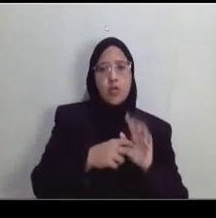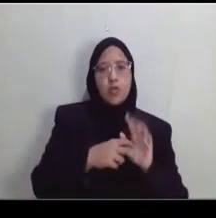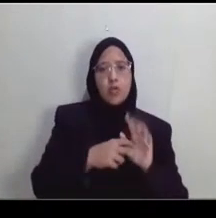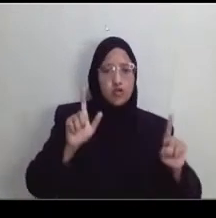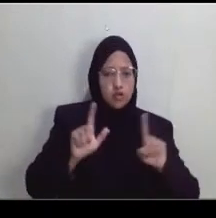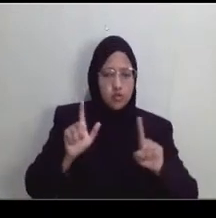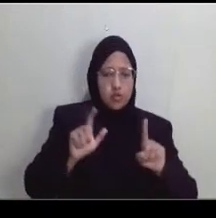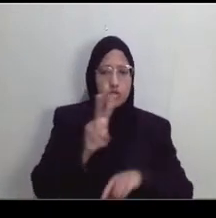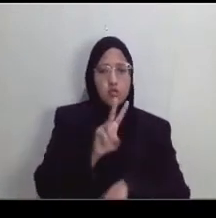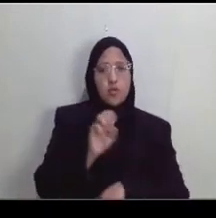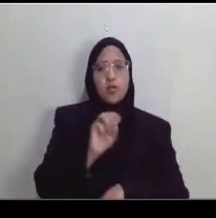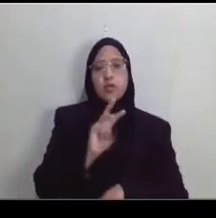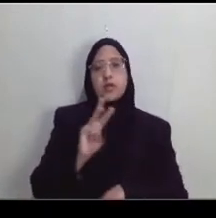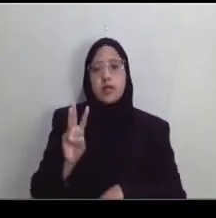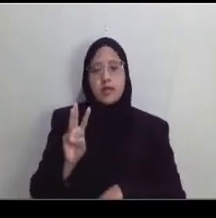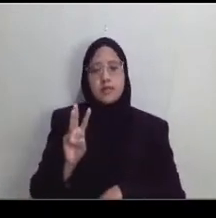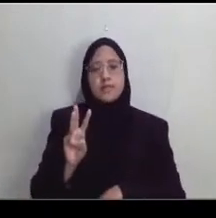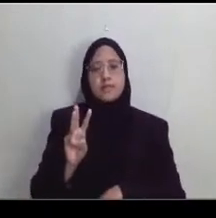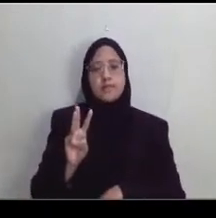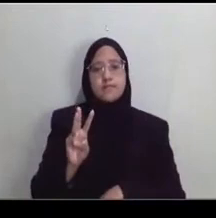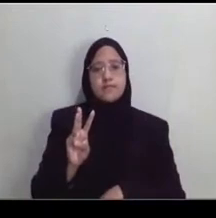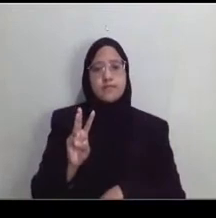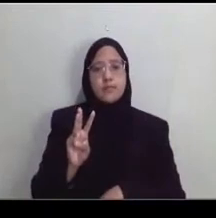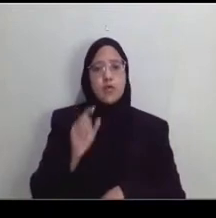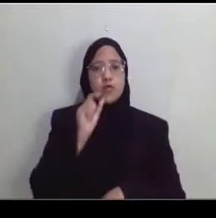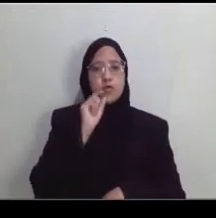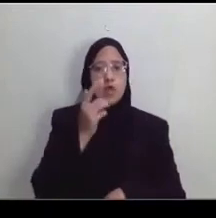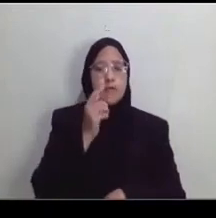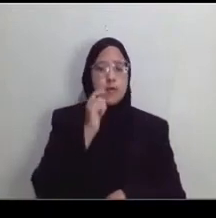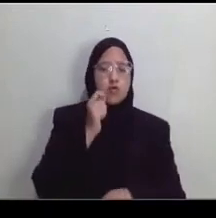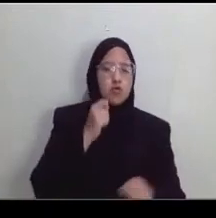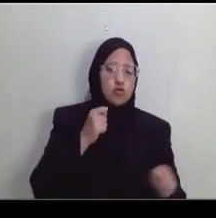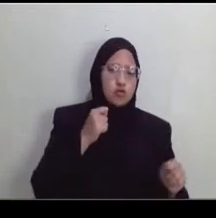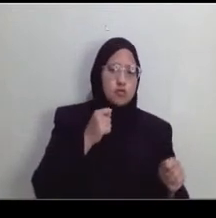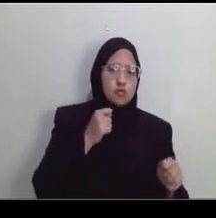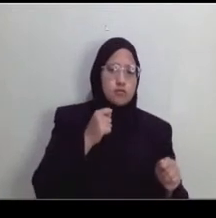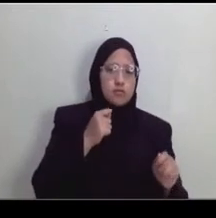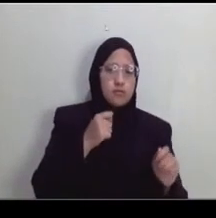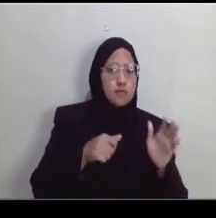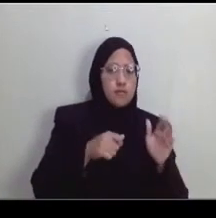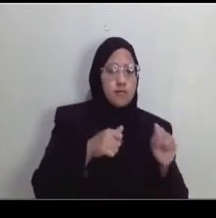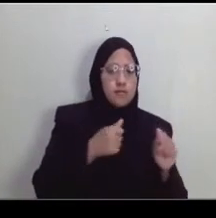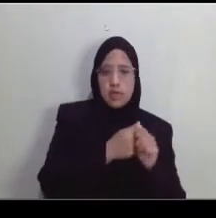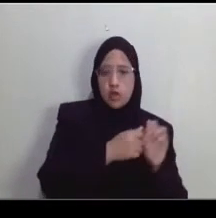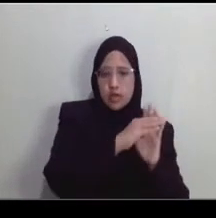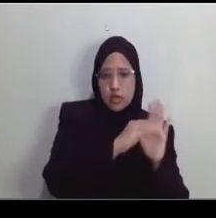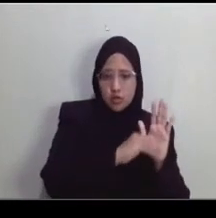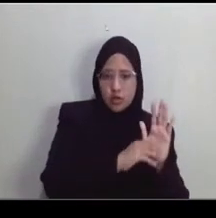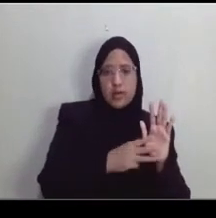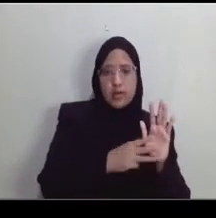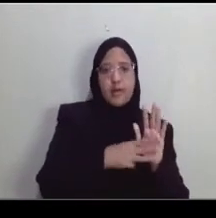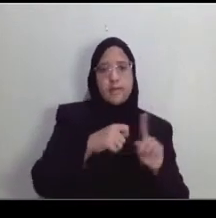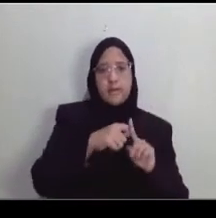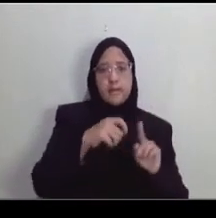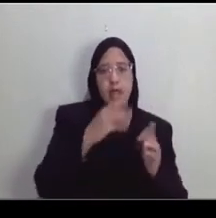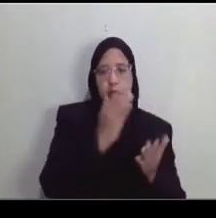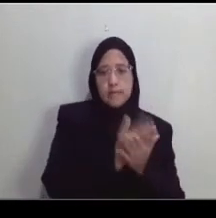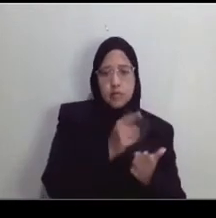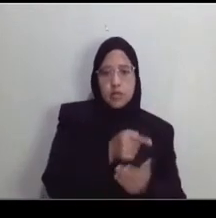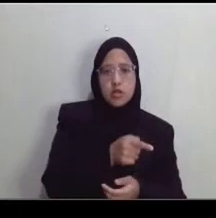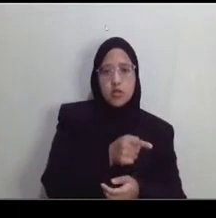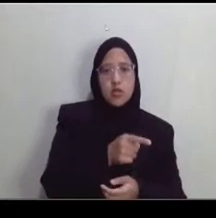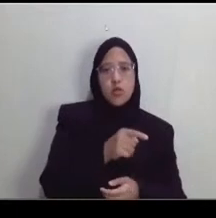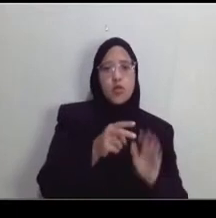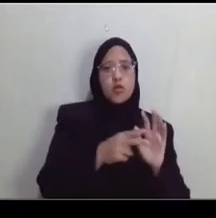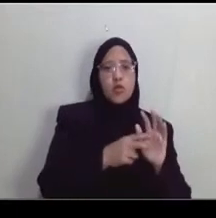melaksanakan putusan majelis kehormatan nomor 2 garis mir mkmk garis mir l 20023 majelis